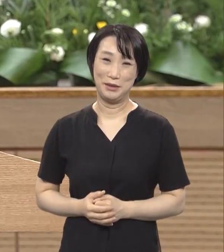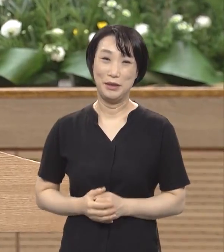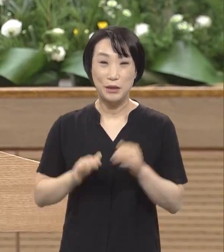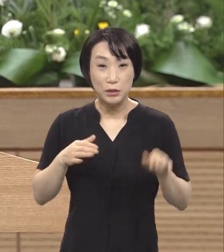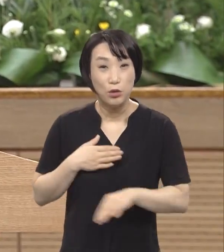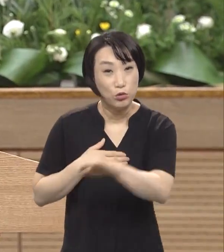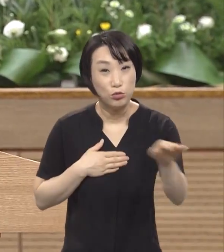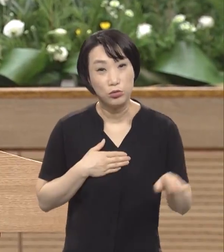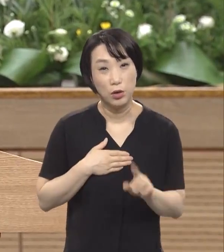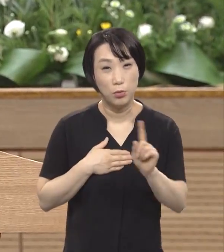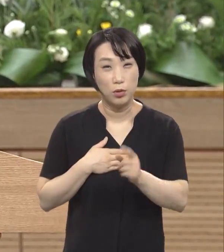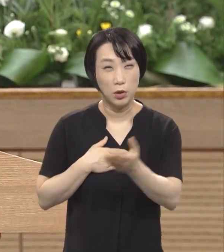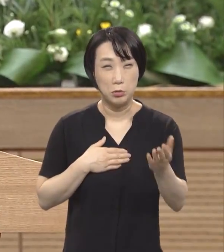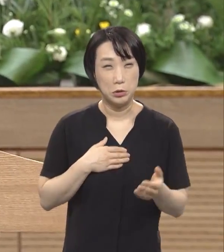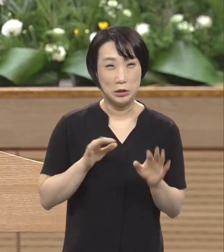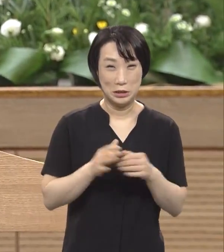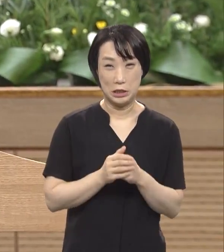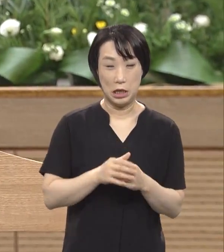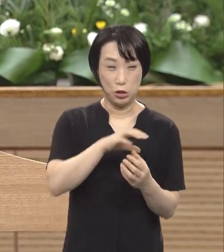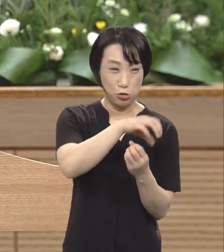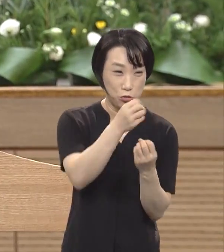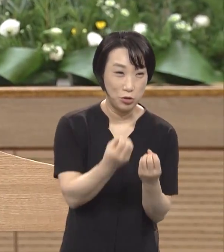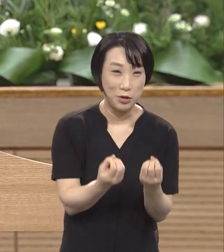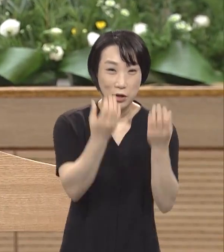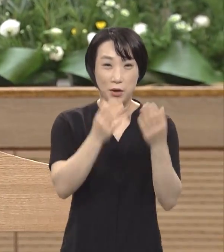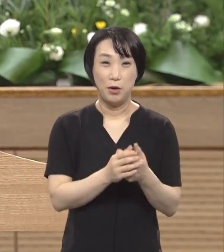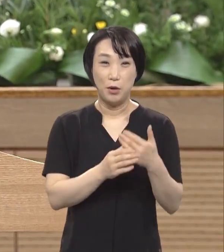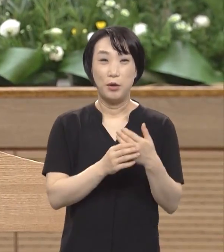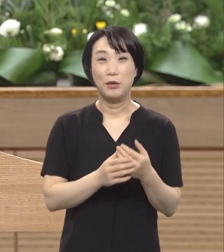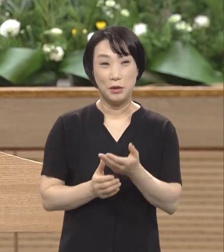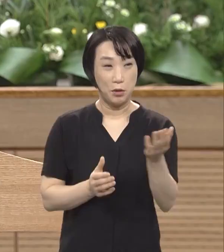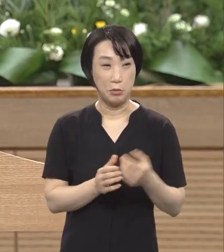우리가 추석 얼마 안 남았는데